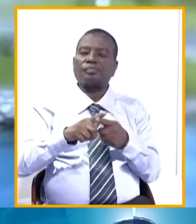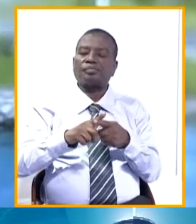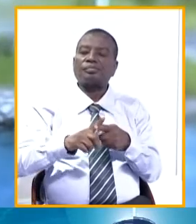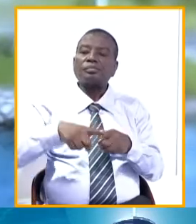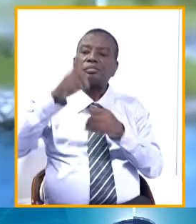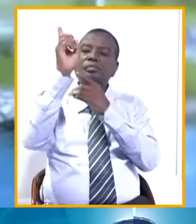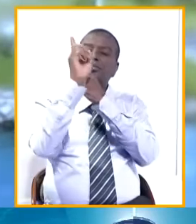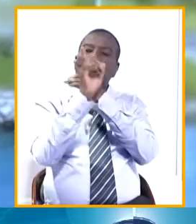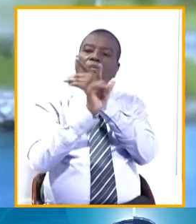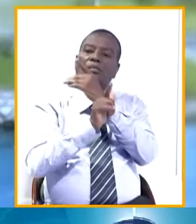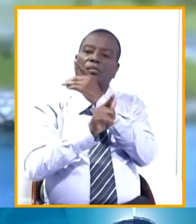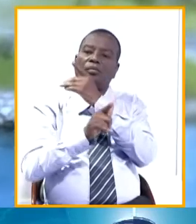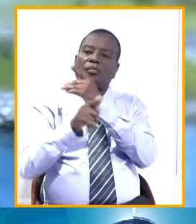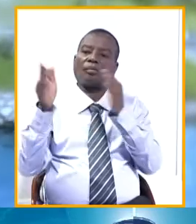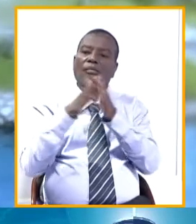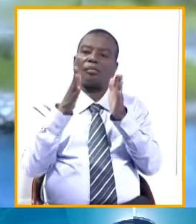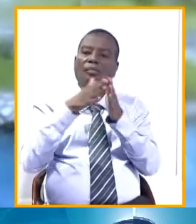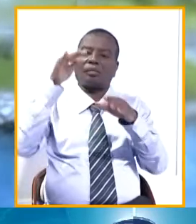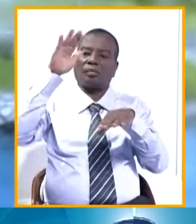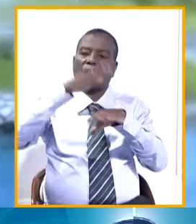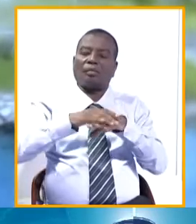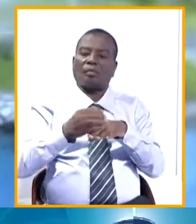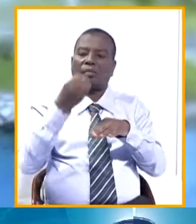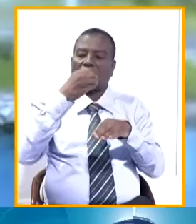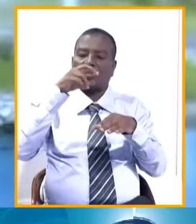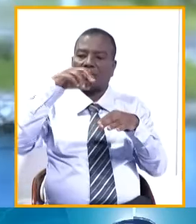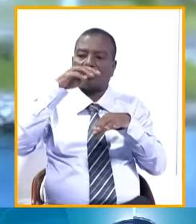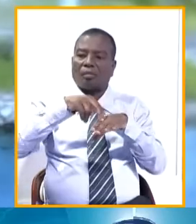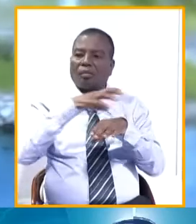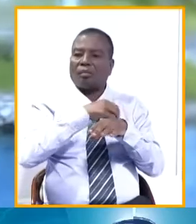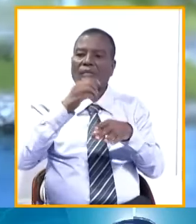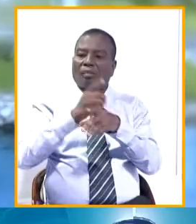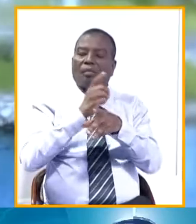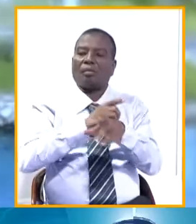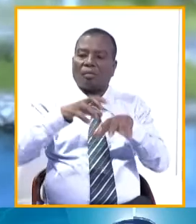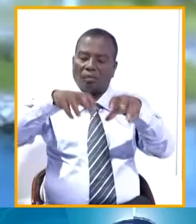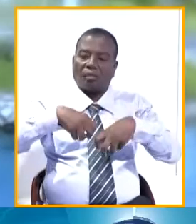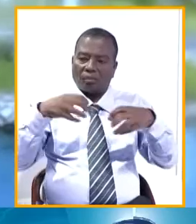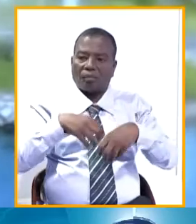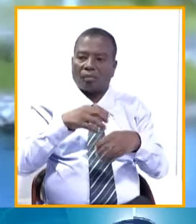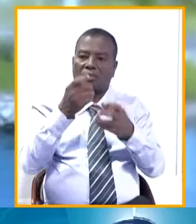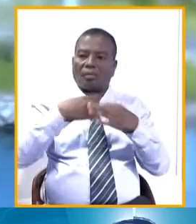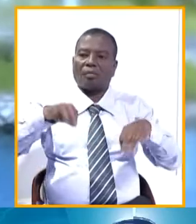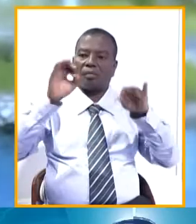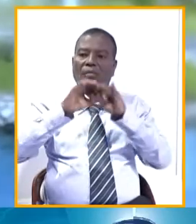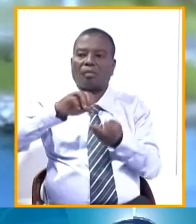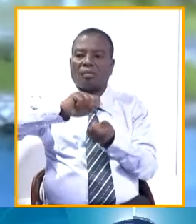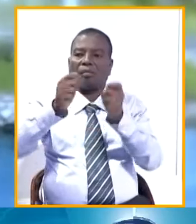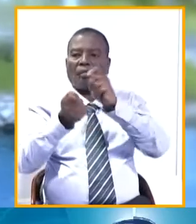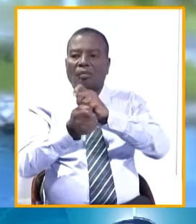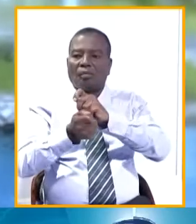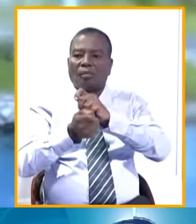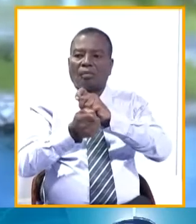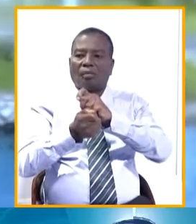Sénégal, du sommet sur l'alimentation et le développement agricole. À noter d'importantes résolutions. En